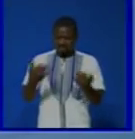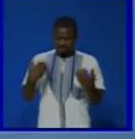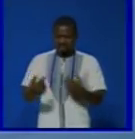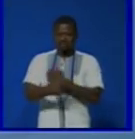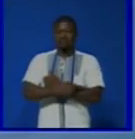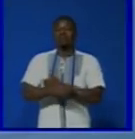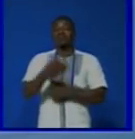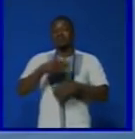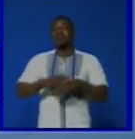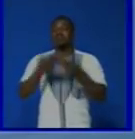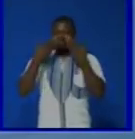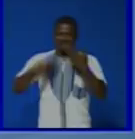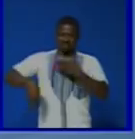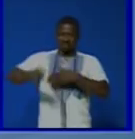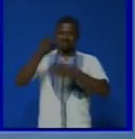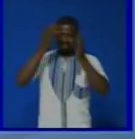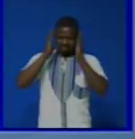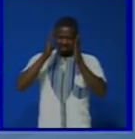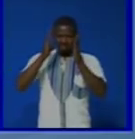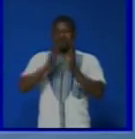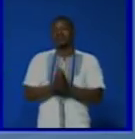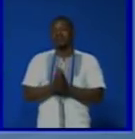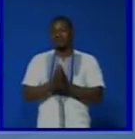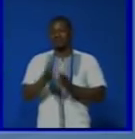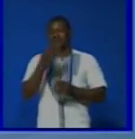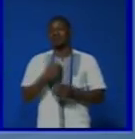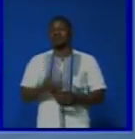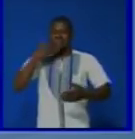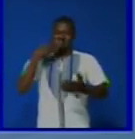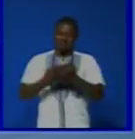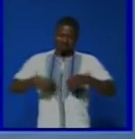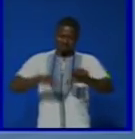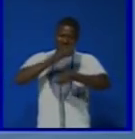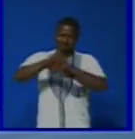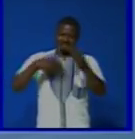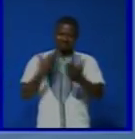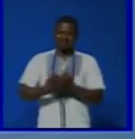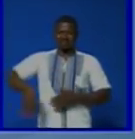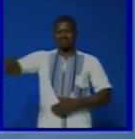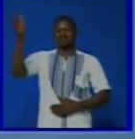Merci de votre aimable attention à votre petit écran. Excellent après-midi à toutes et à tous.